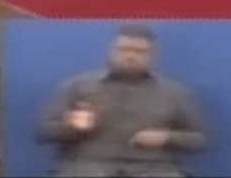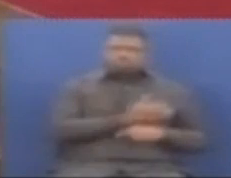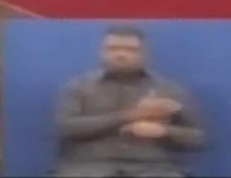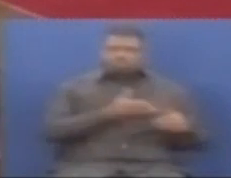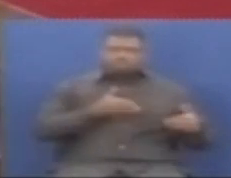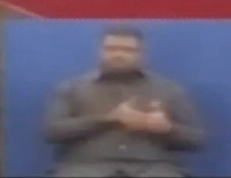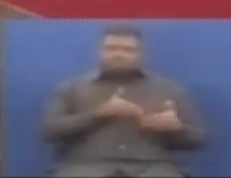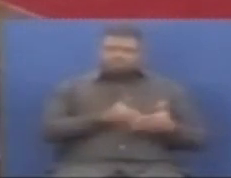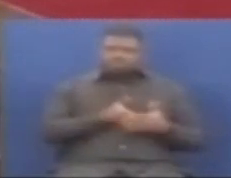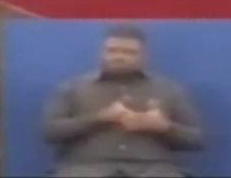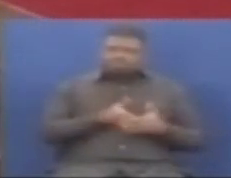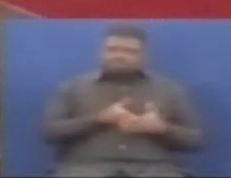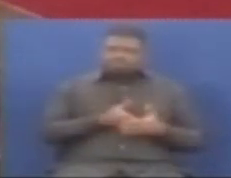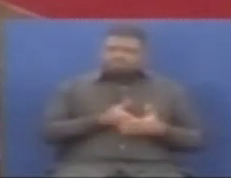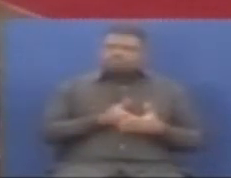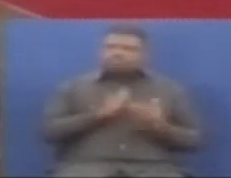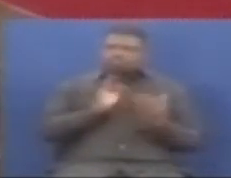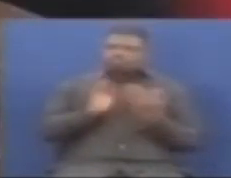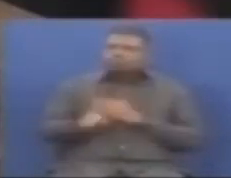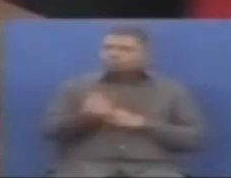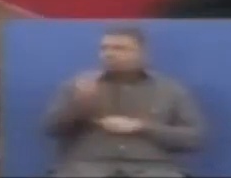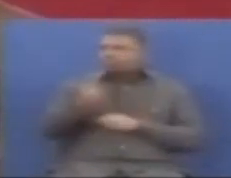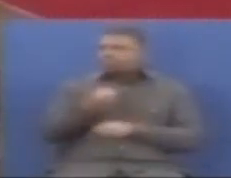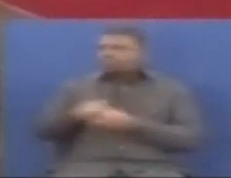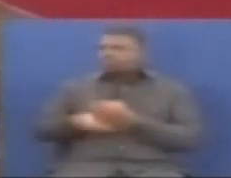Speaker. Lakini swali la pili,